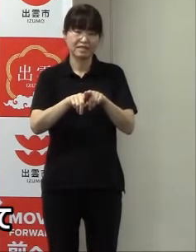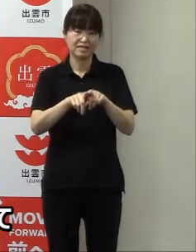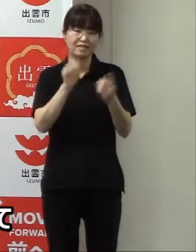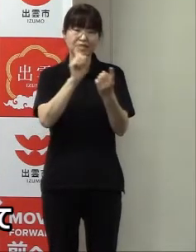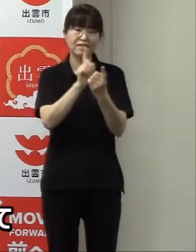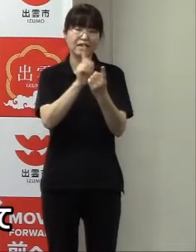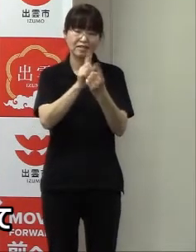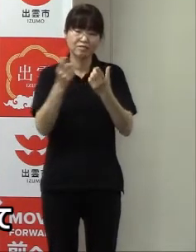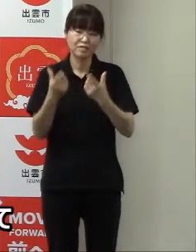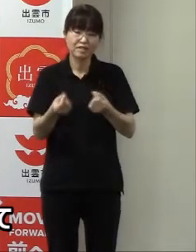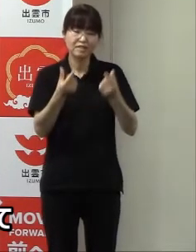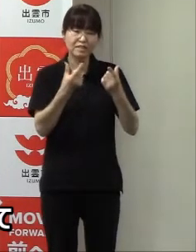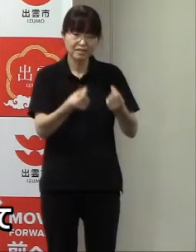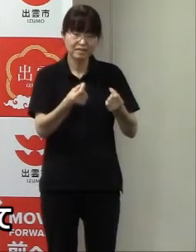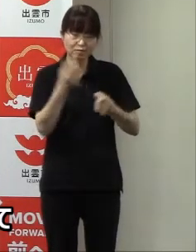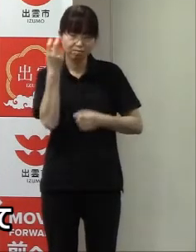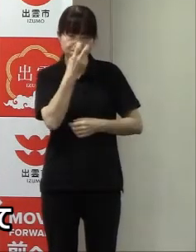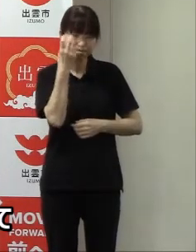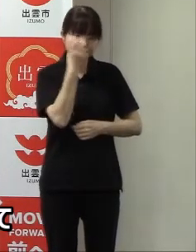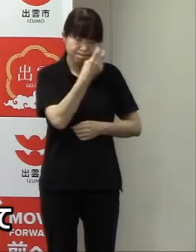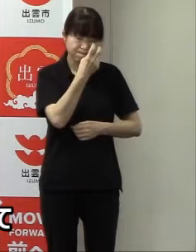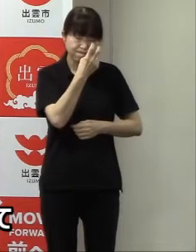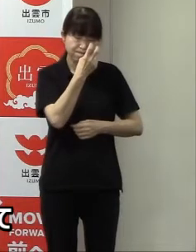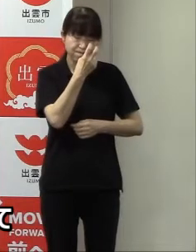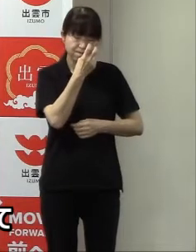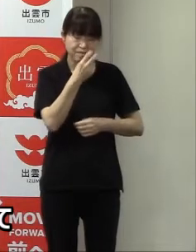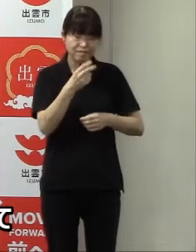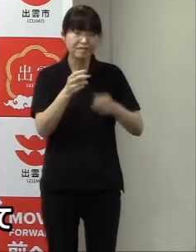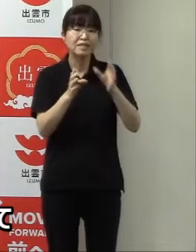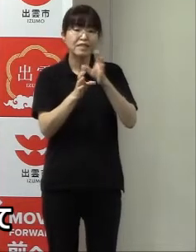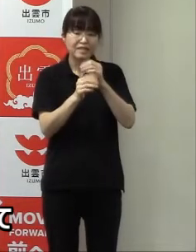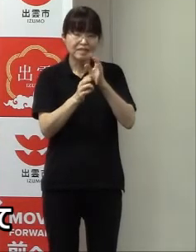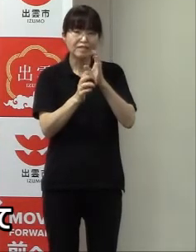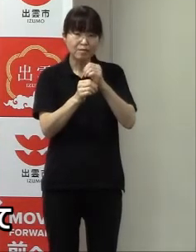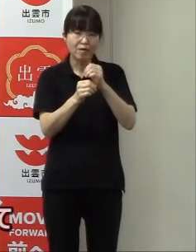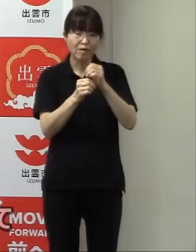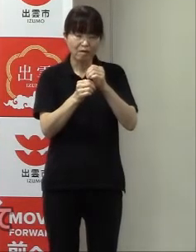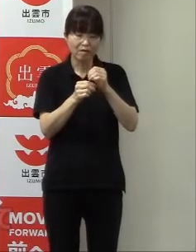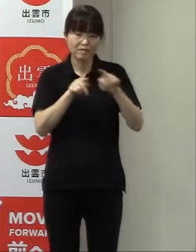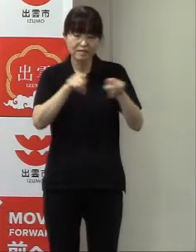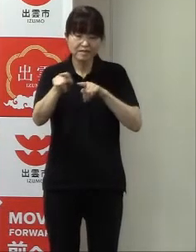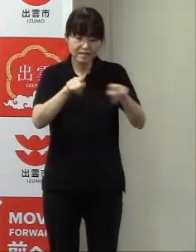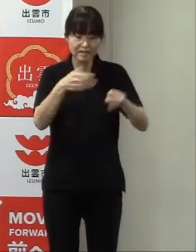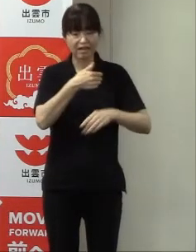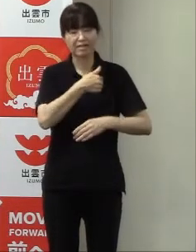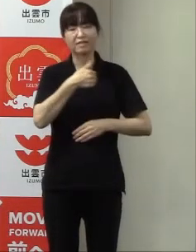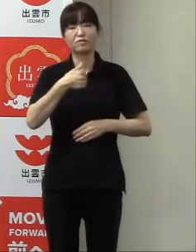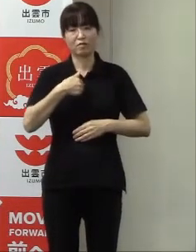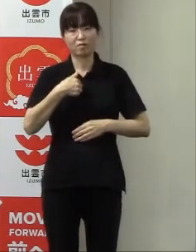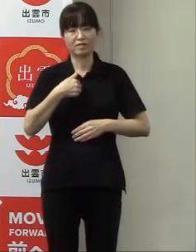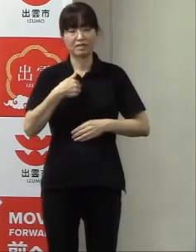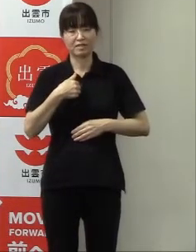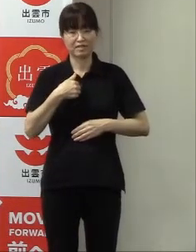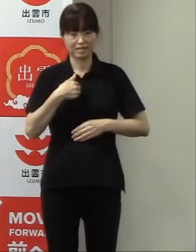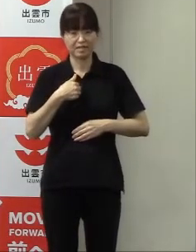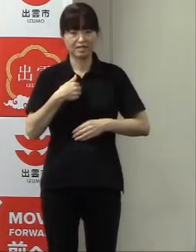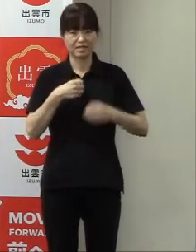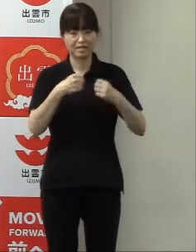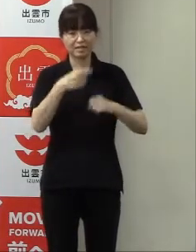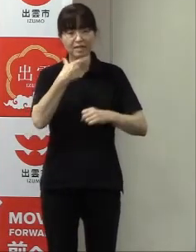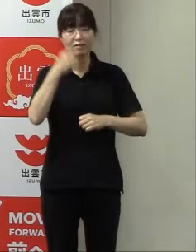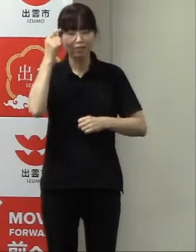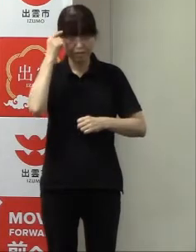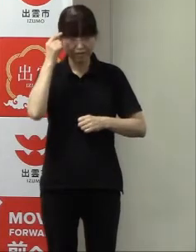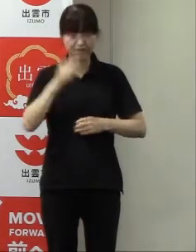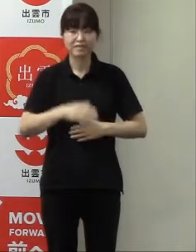と目を配らせながら、いつでも機動的に、指示ができるようにしていきたいと思っています。 どう